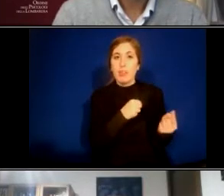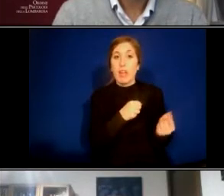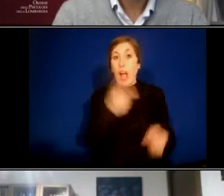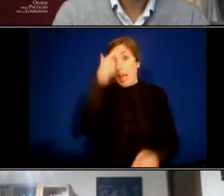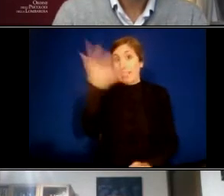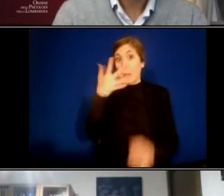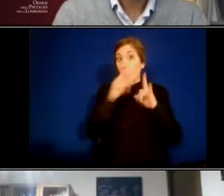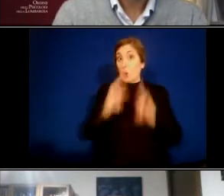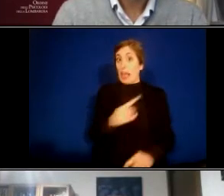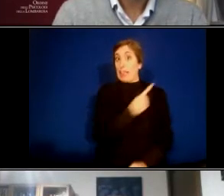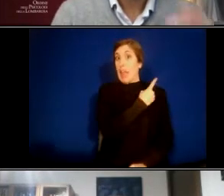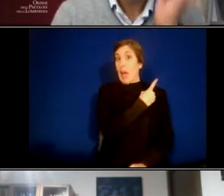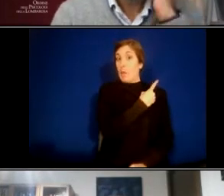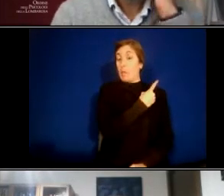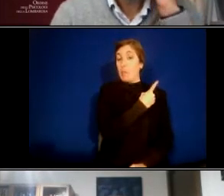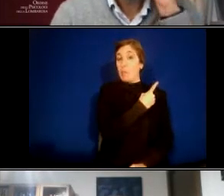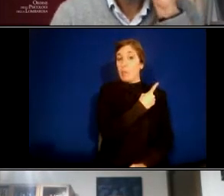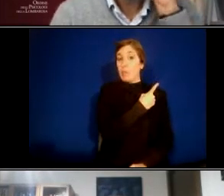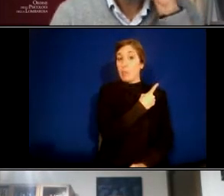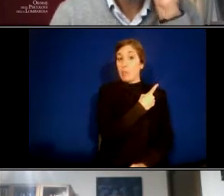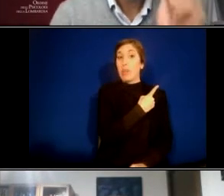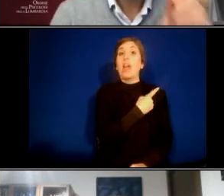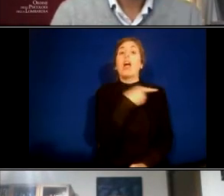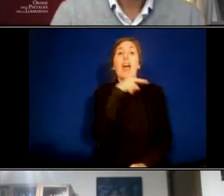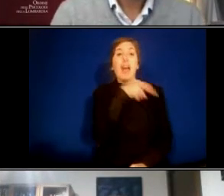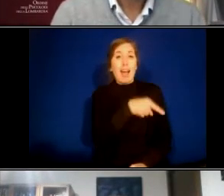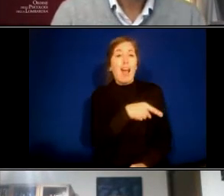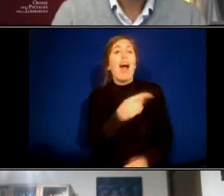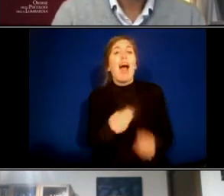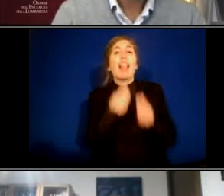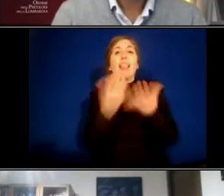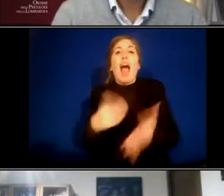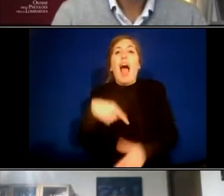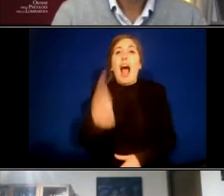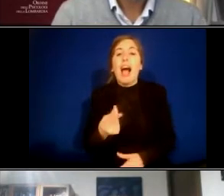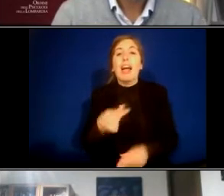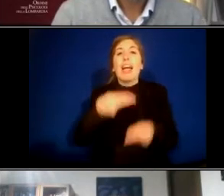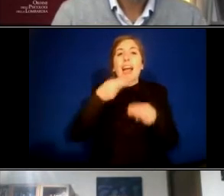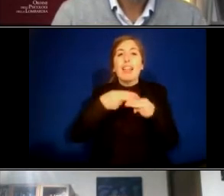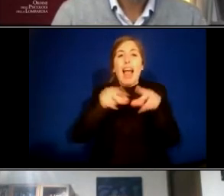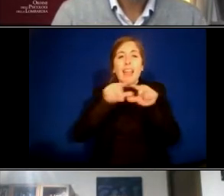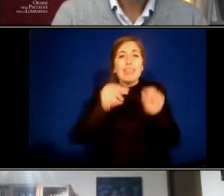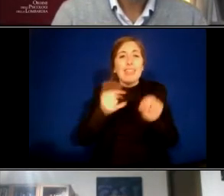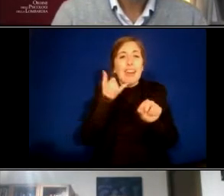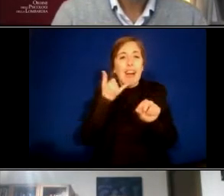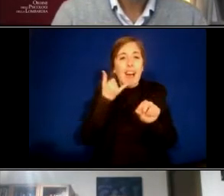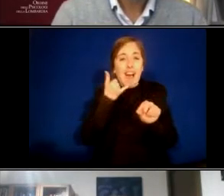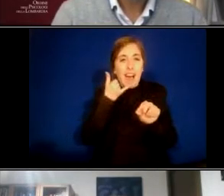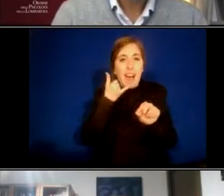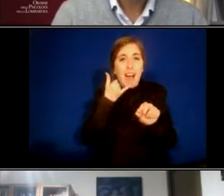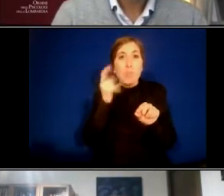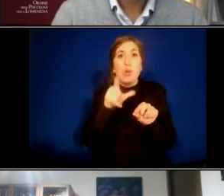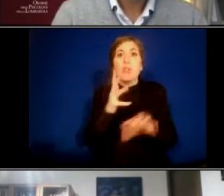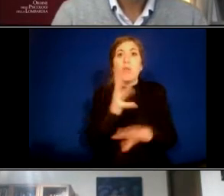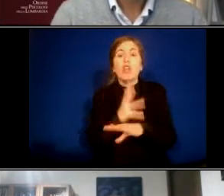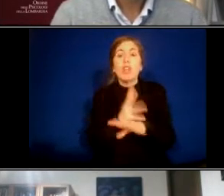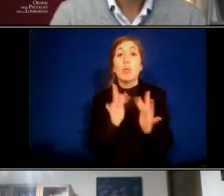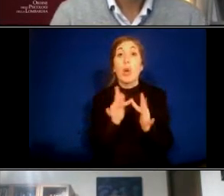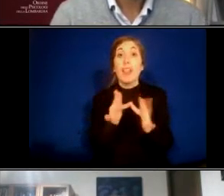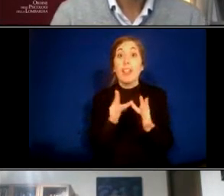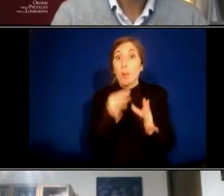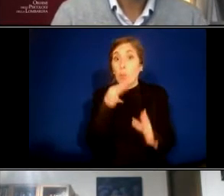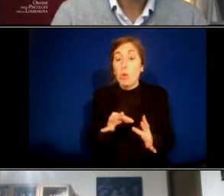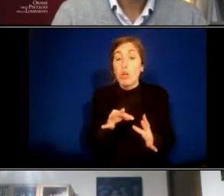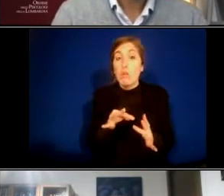vengono distribuite delle SIM card. Quindi l'accesso all'informazione, l'accesso a internet, quello